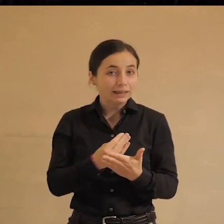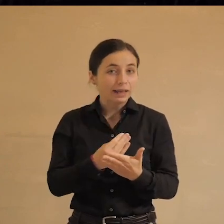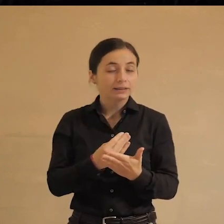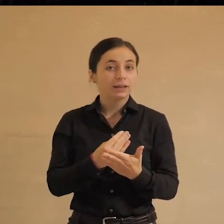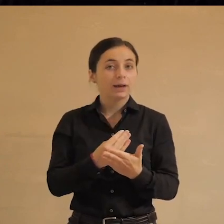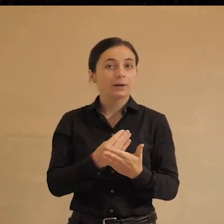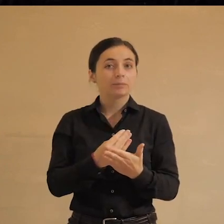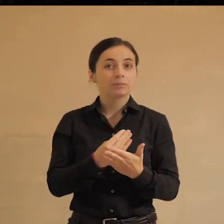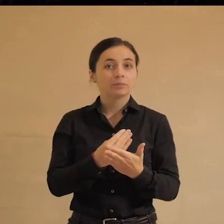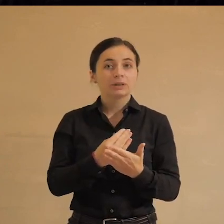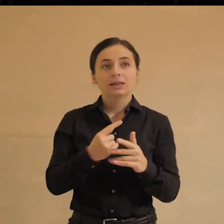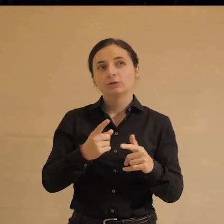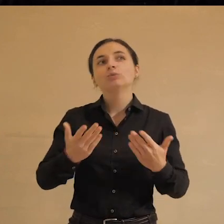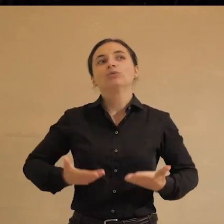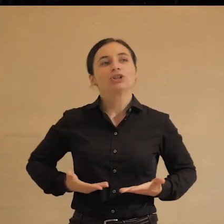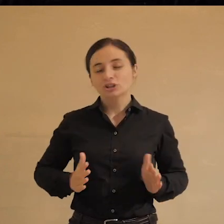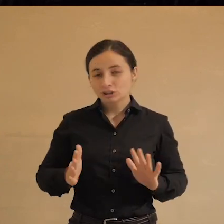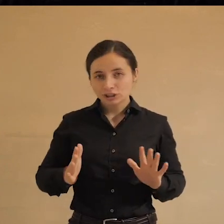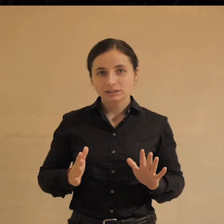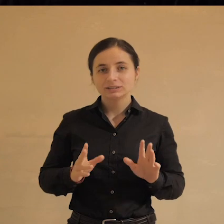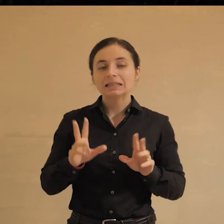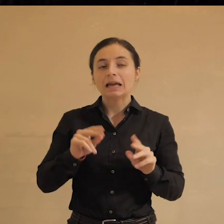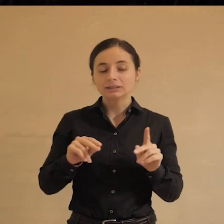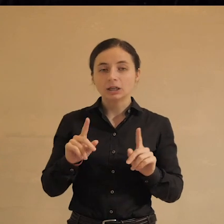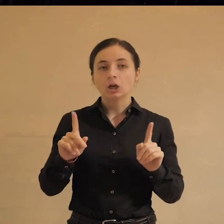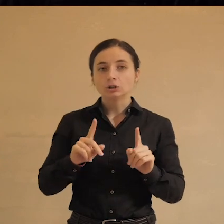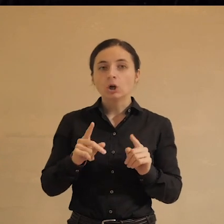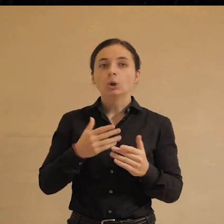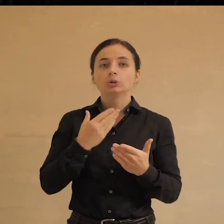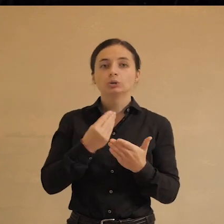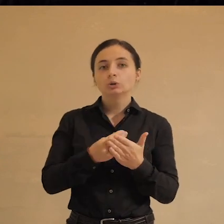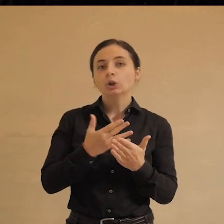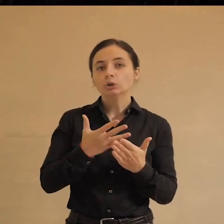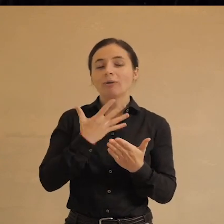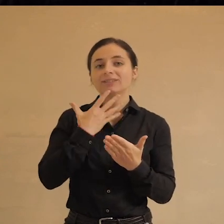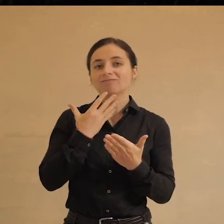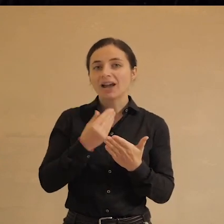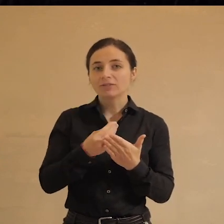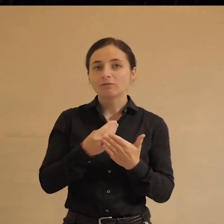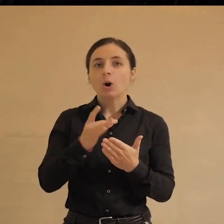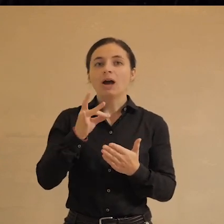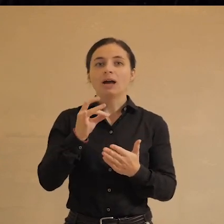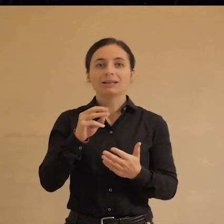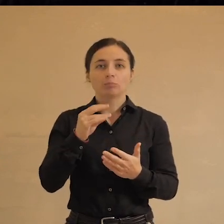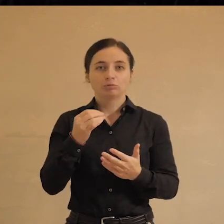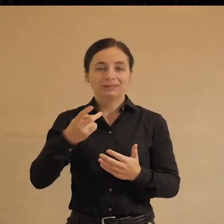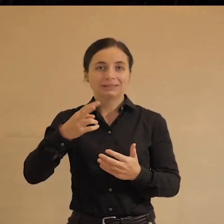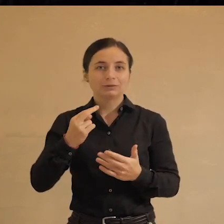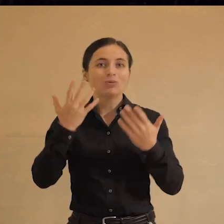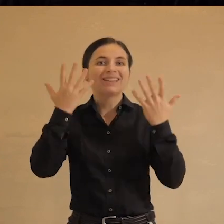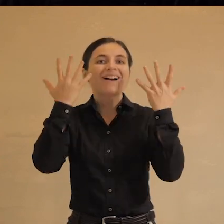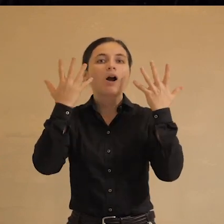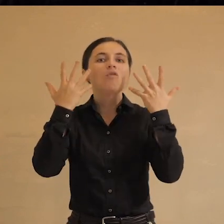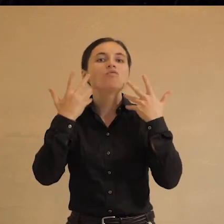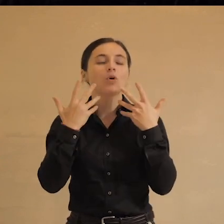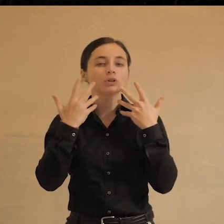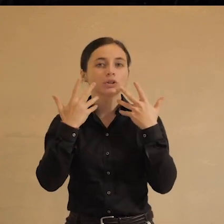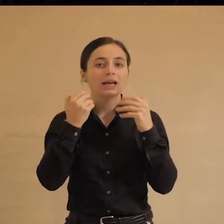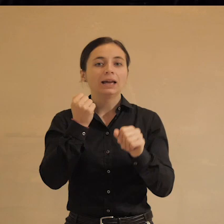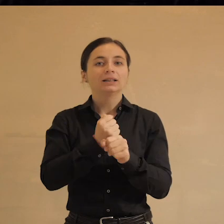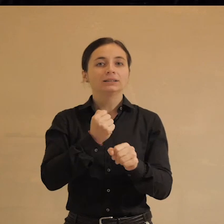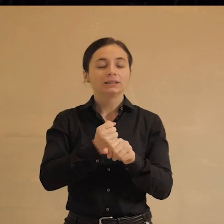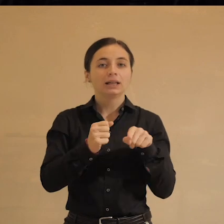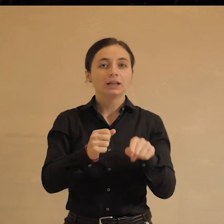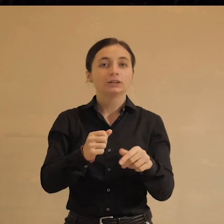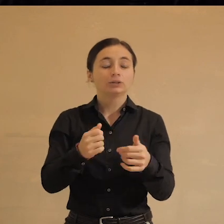сказать, ну, не жизни, надеюсь, но все-таки ценой своего репутационного комфорта устроили